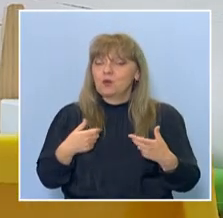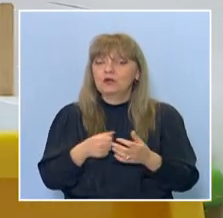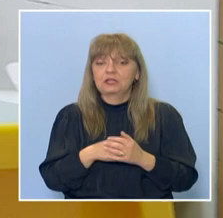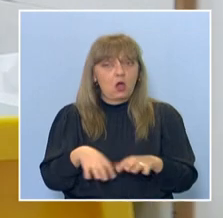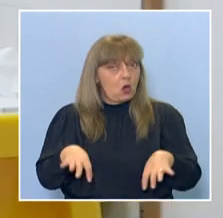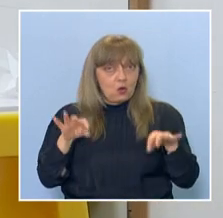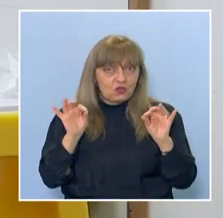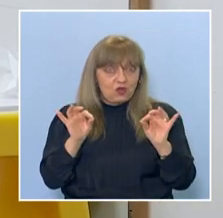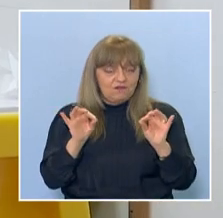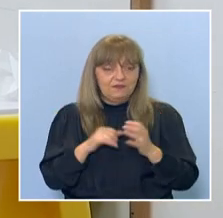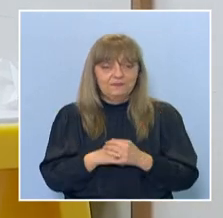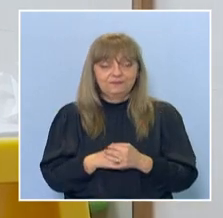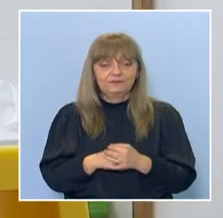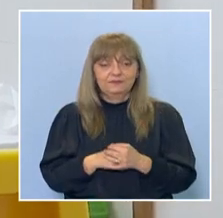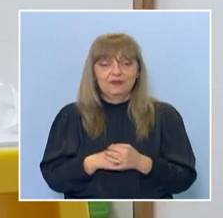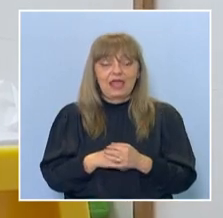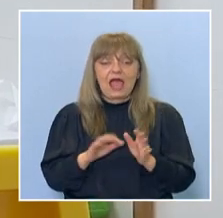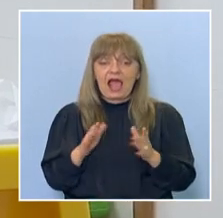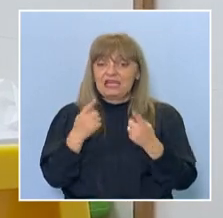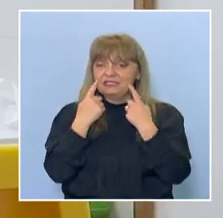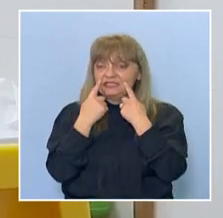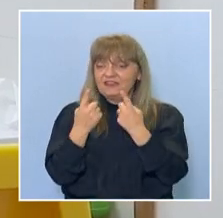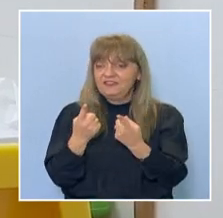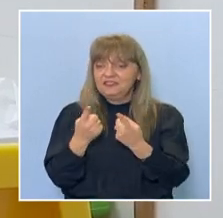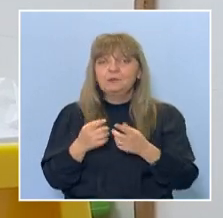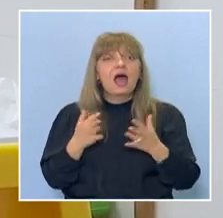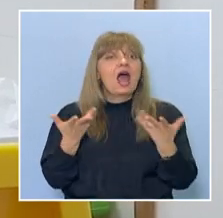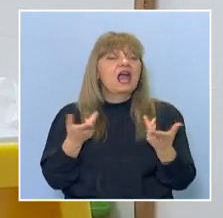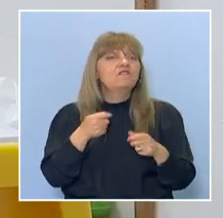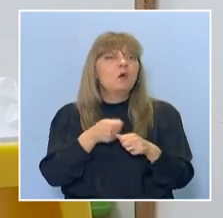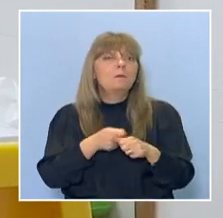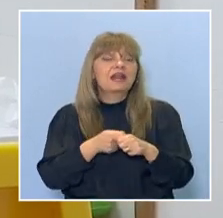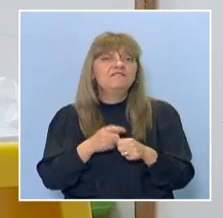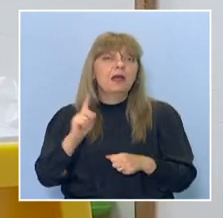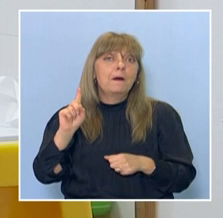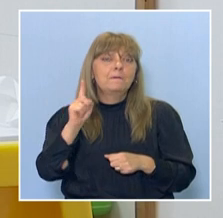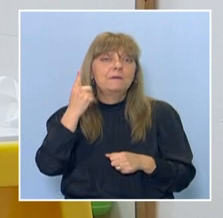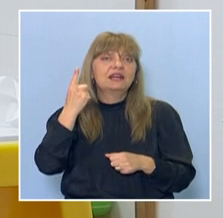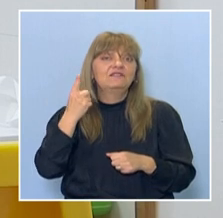Готов ли си? Да. Хайде да видим какво прави първата маймунка. Хубаво искам.